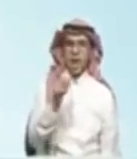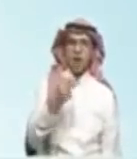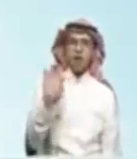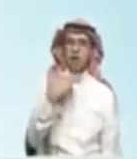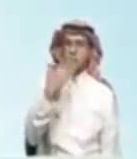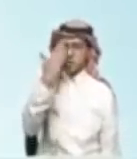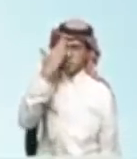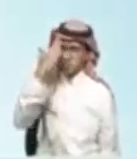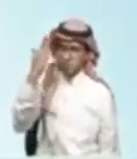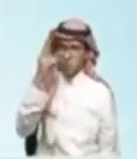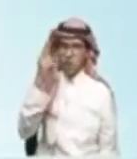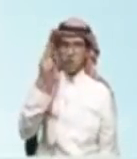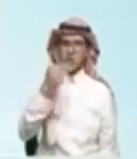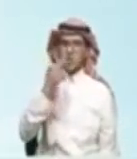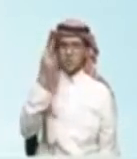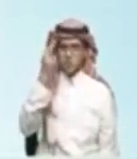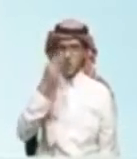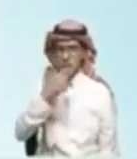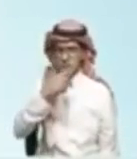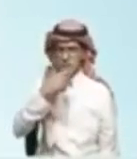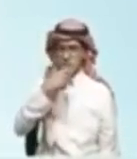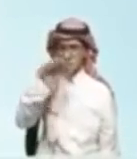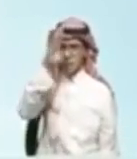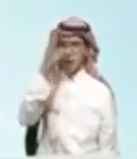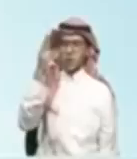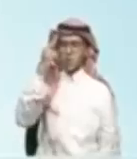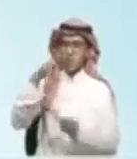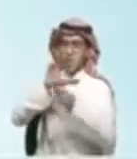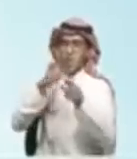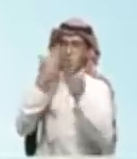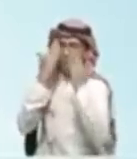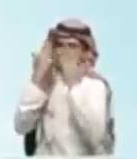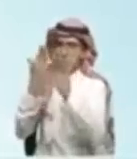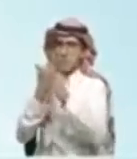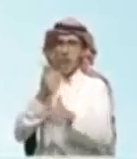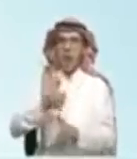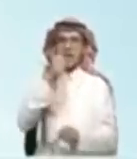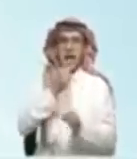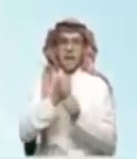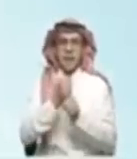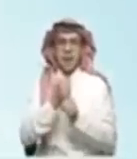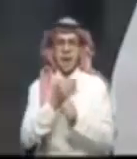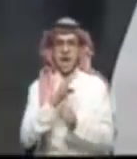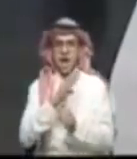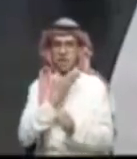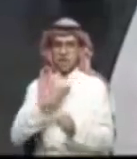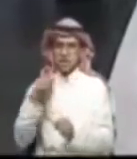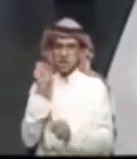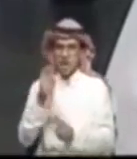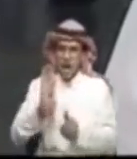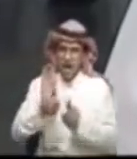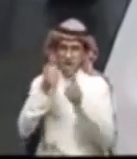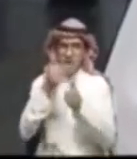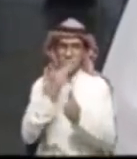الحكومة الرشيدة والشعب السعودي الكريم والأمة الإسلامية على نجاح موسم حج 1439. في منطقة المدينة المنورة نقدم خدمات